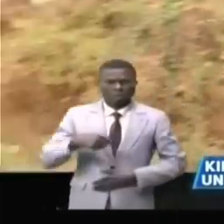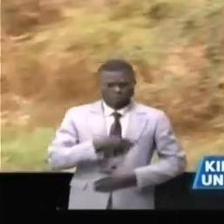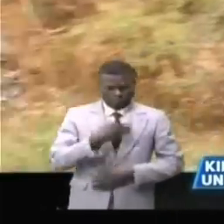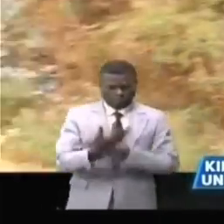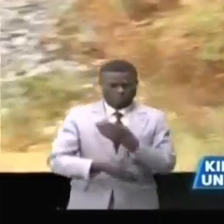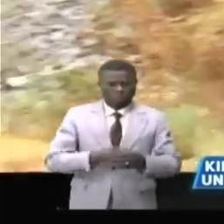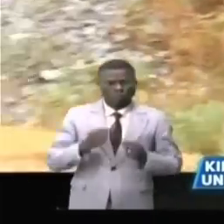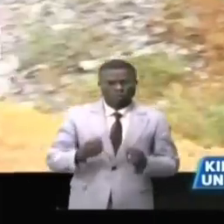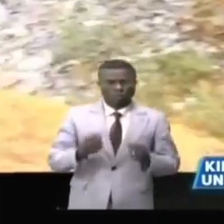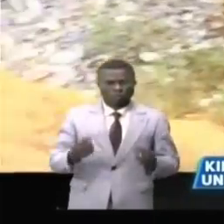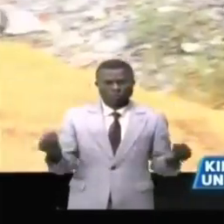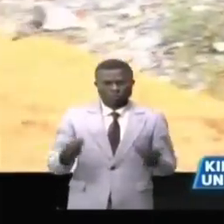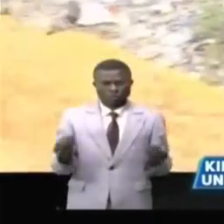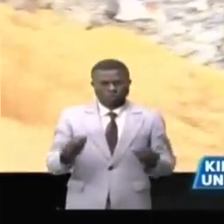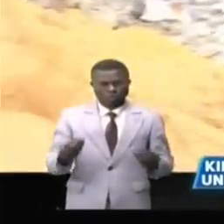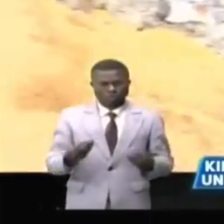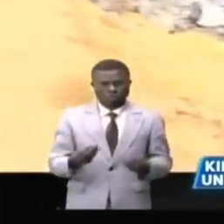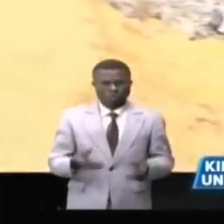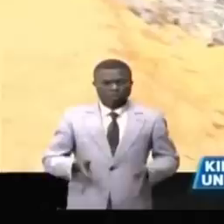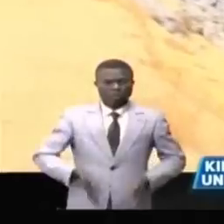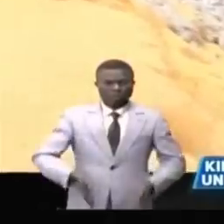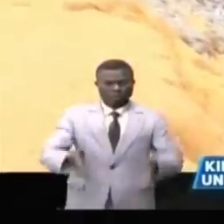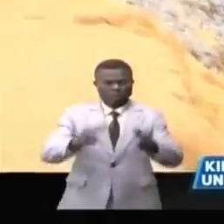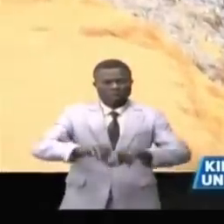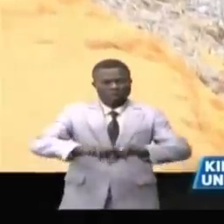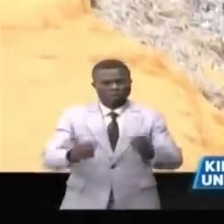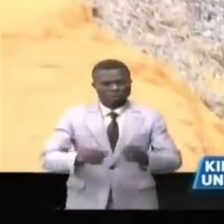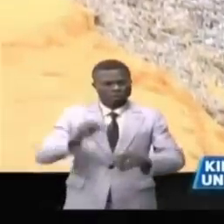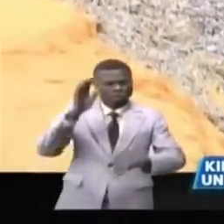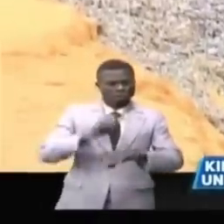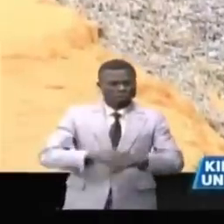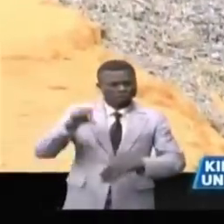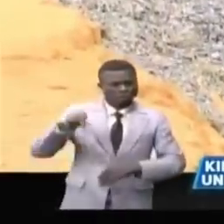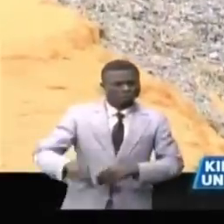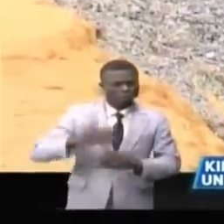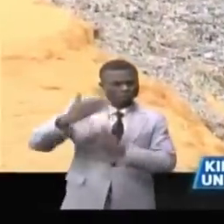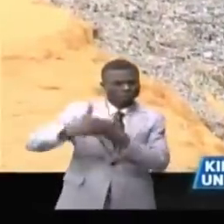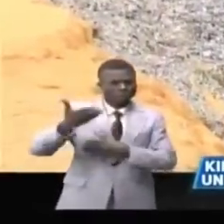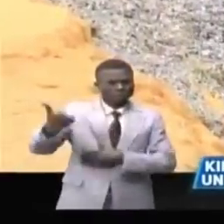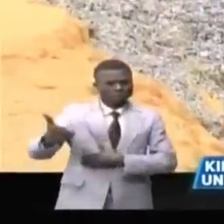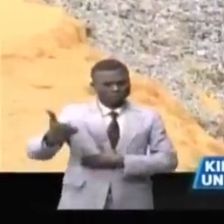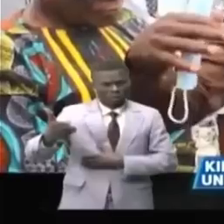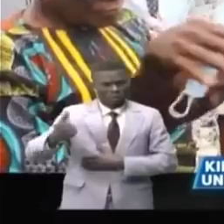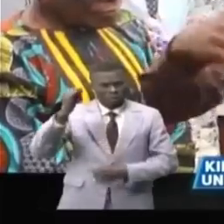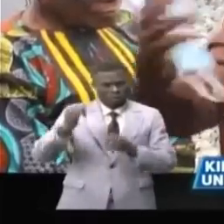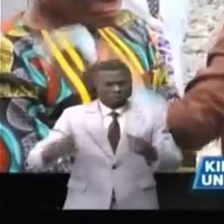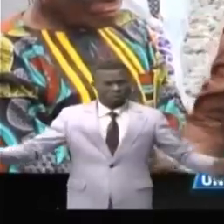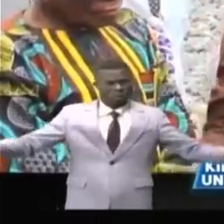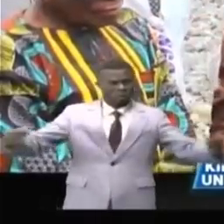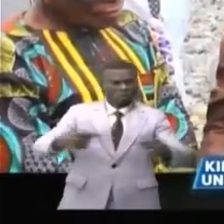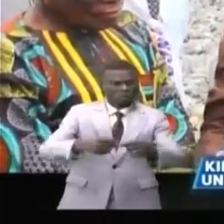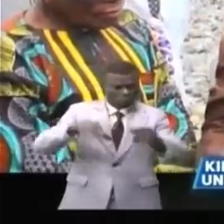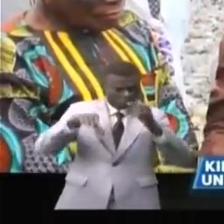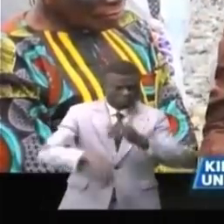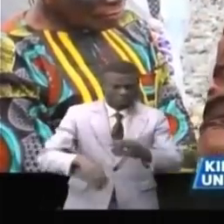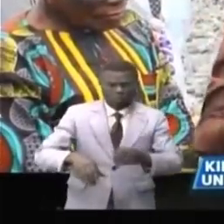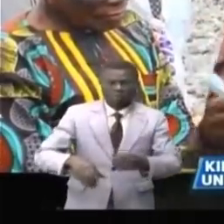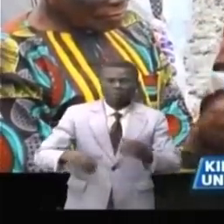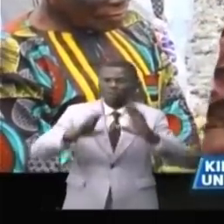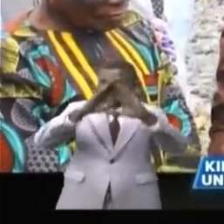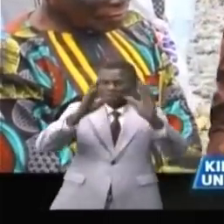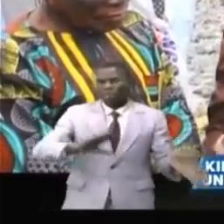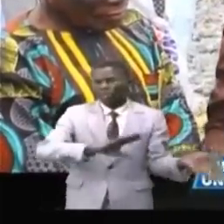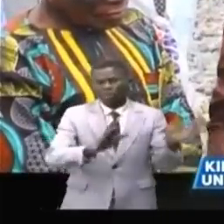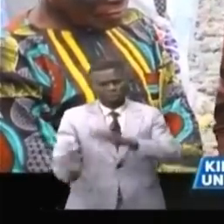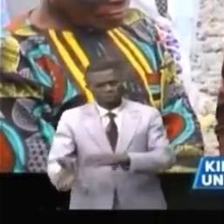effort pour que l'érosion ne puisse pas menacer le quartier de l'autre côté. Vous voyez, il y a deux têtes. Si les deux se rassemblent, c'est tout un quartier qui part. C'est ça